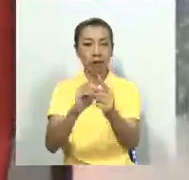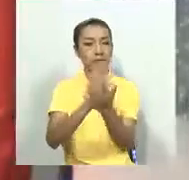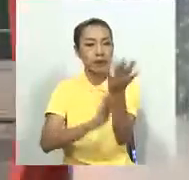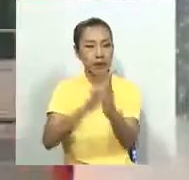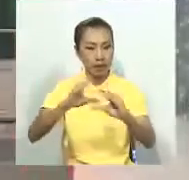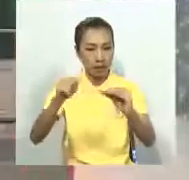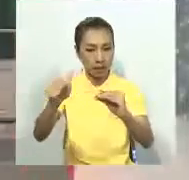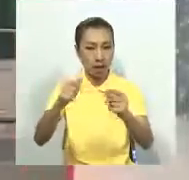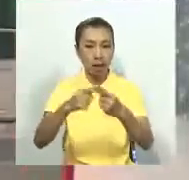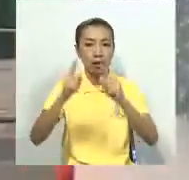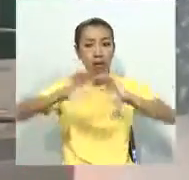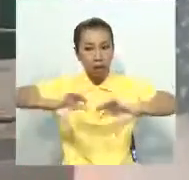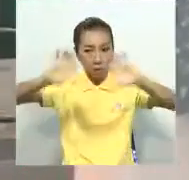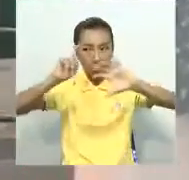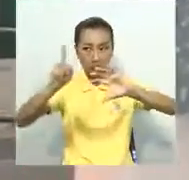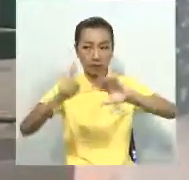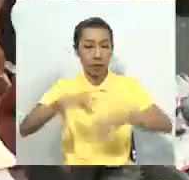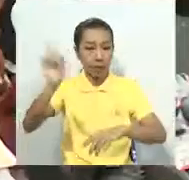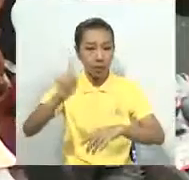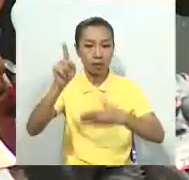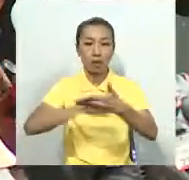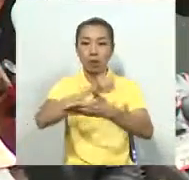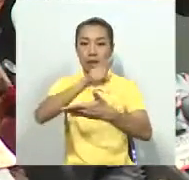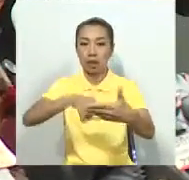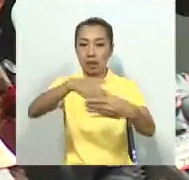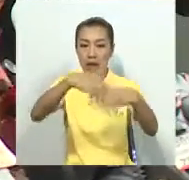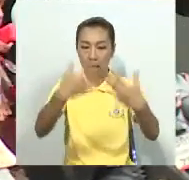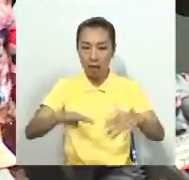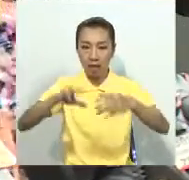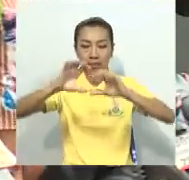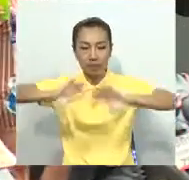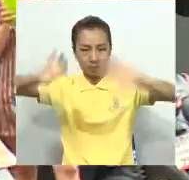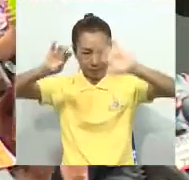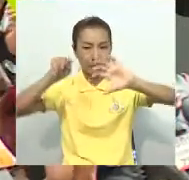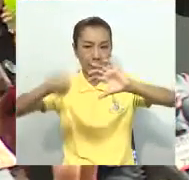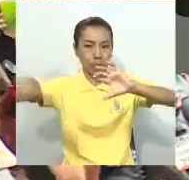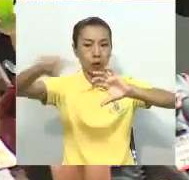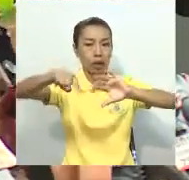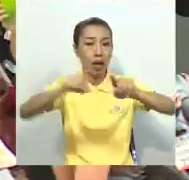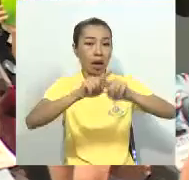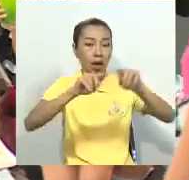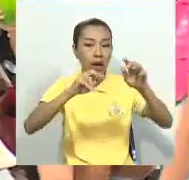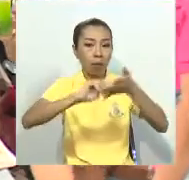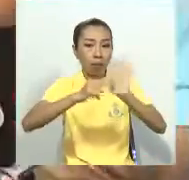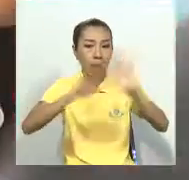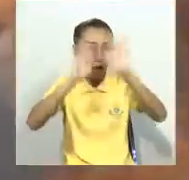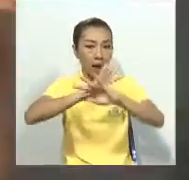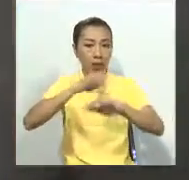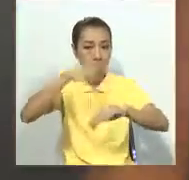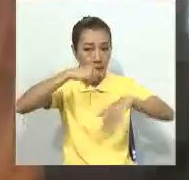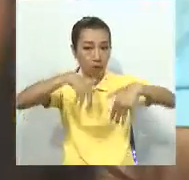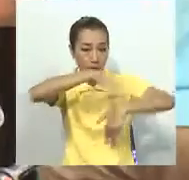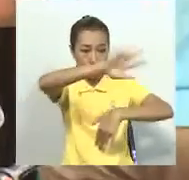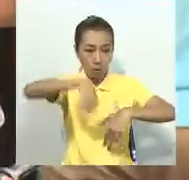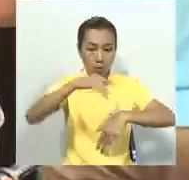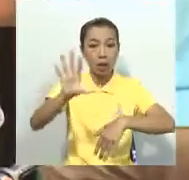การที่จะมีรัฐบาลต่อไปที่มาจากการเลือกตั้งเพราะว่าเป็นการคัดเลือกจากประชาชนคนไทยทั้งประเทศเพื่อให้เกิดเงื่อนไขที่